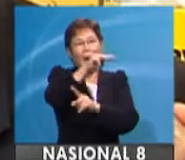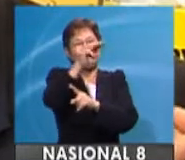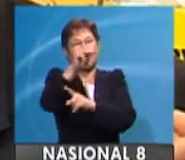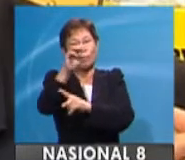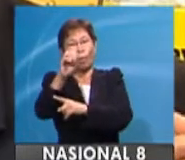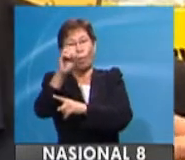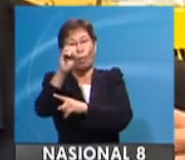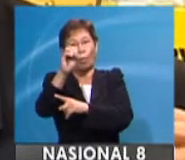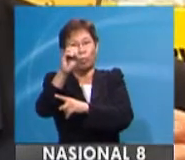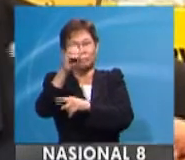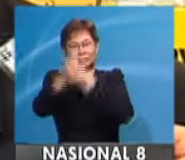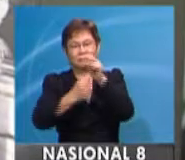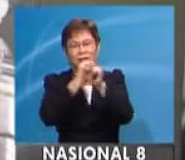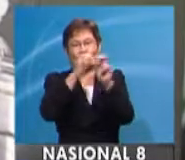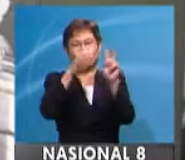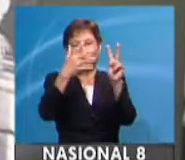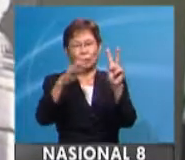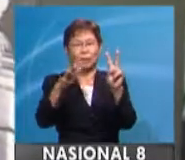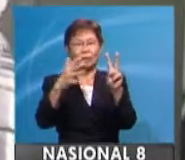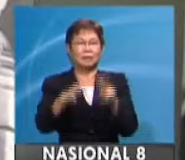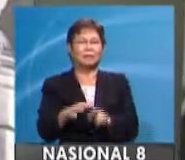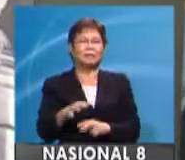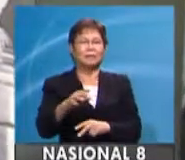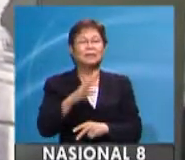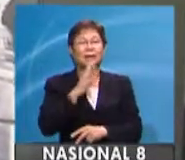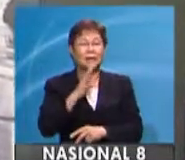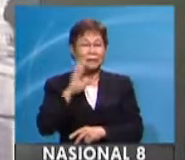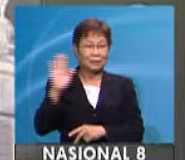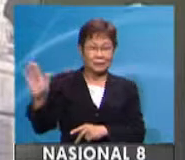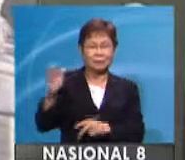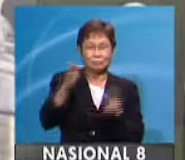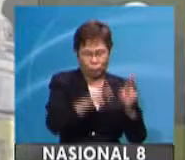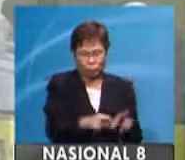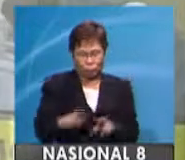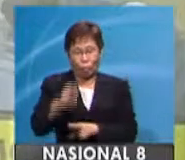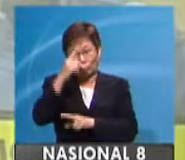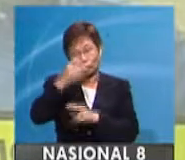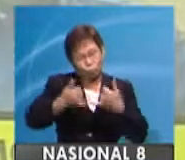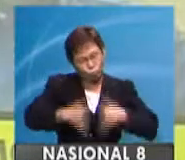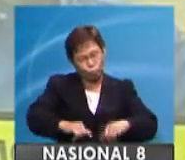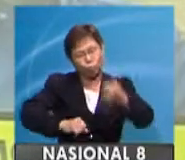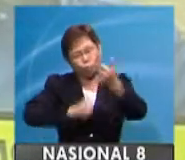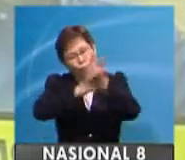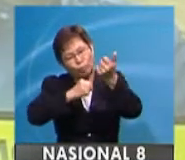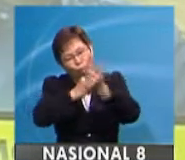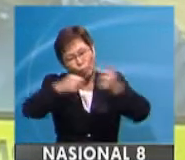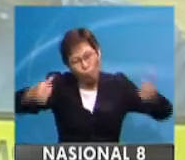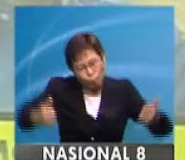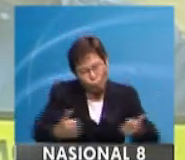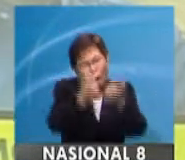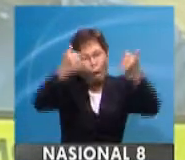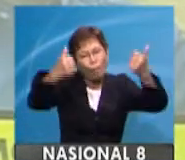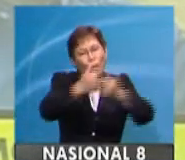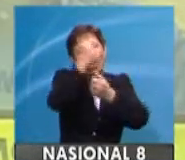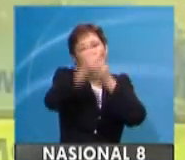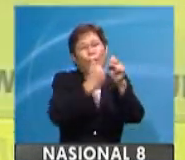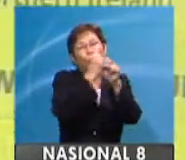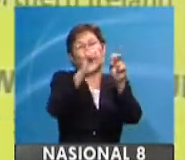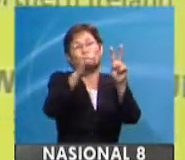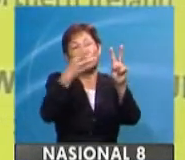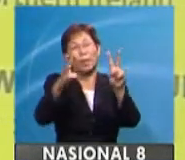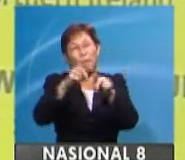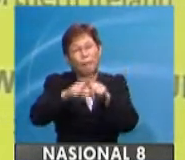depannya tambah tansri zahrudin pihaknya turun punya perancangan untuk losmen aja kejauhan ini pada 2016